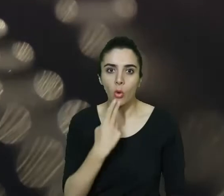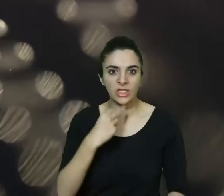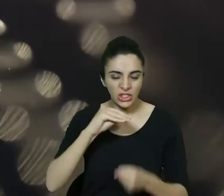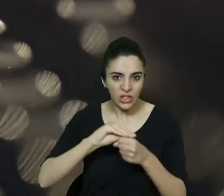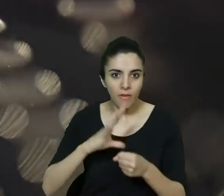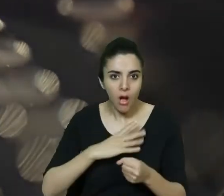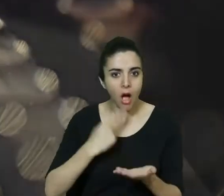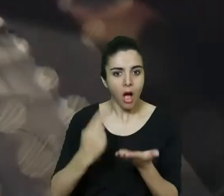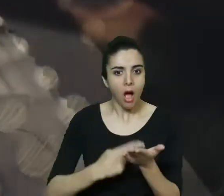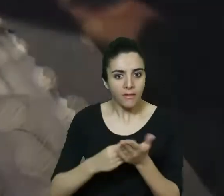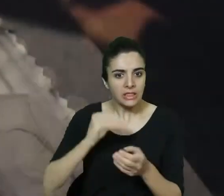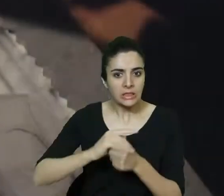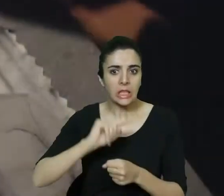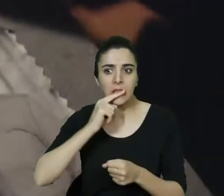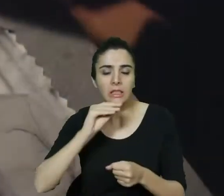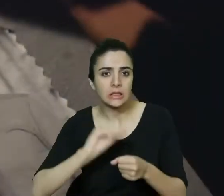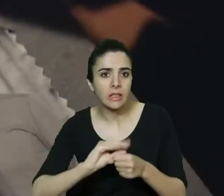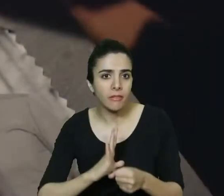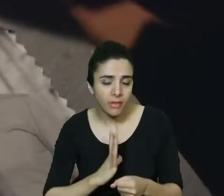zeytin.